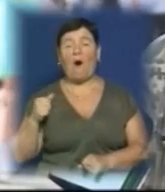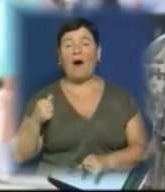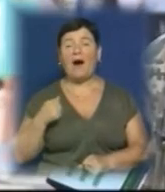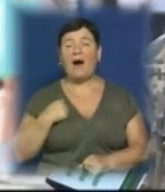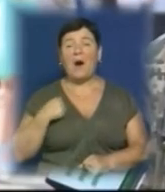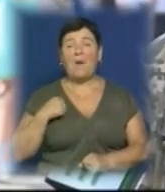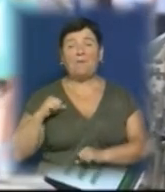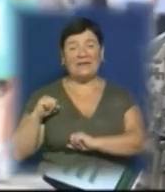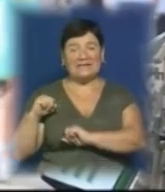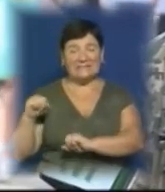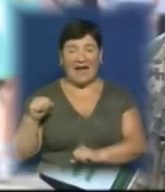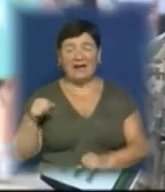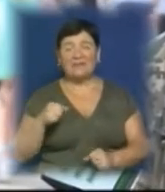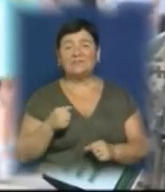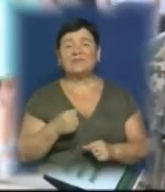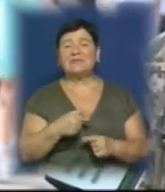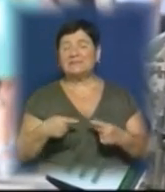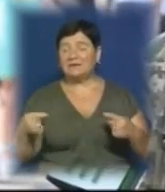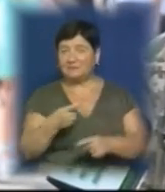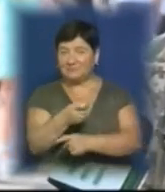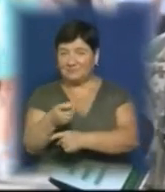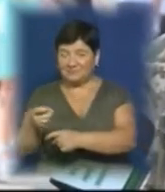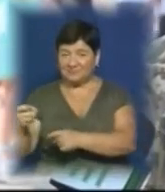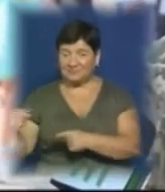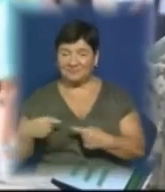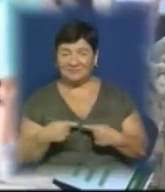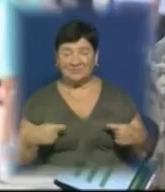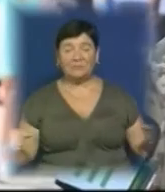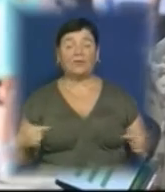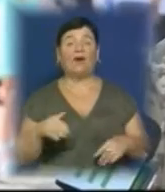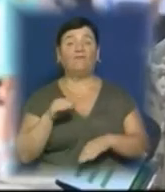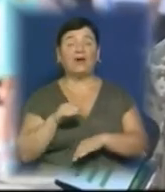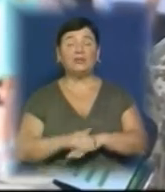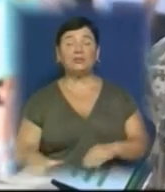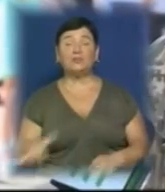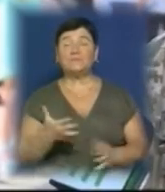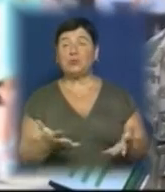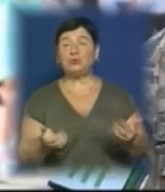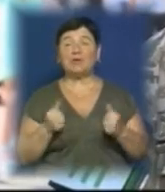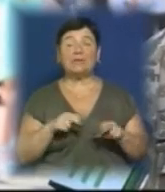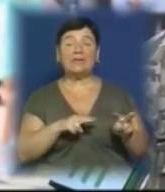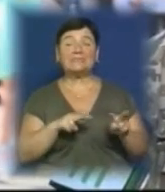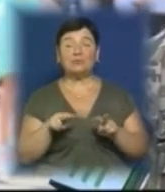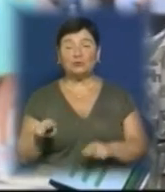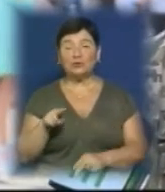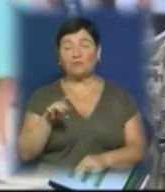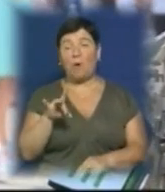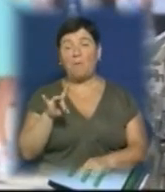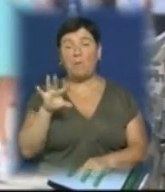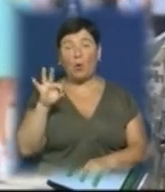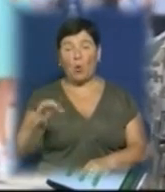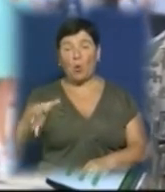Стріляли з різних видів зброї. Фактично всі отримали свідоцтво про